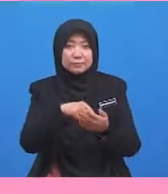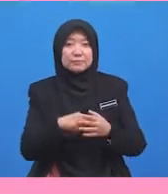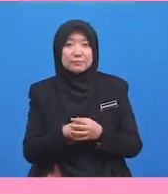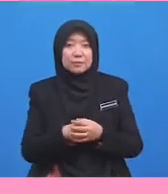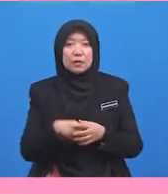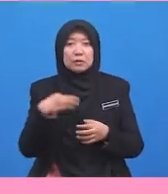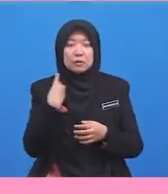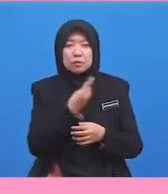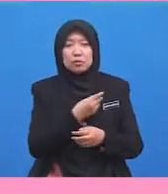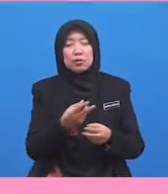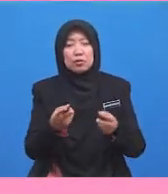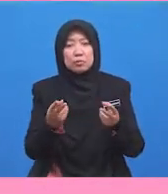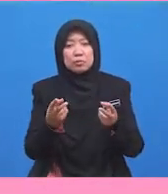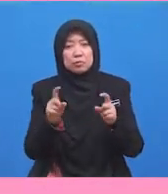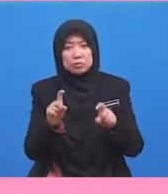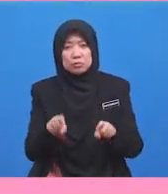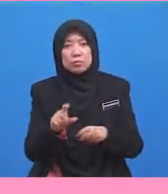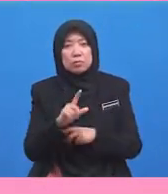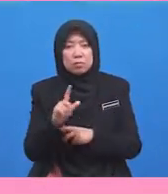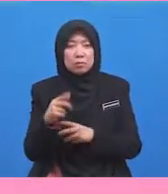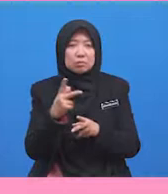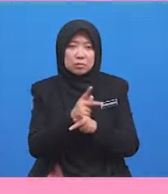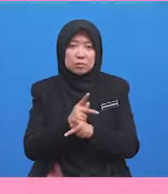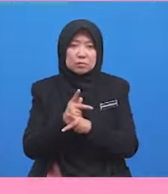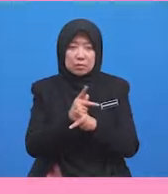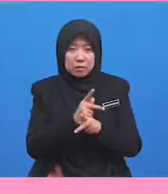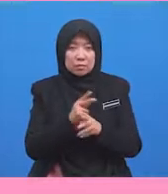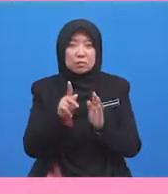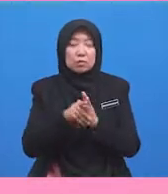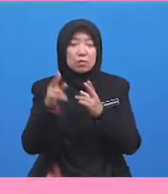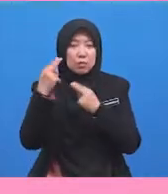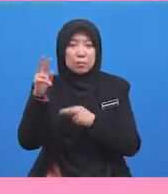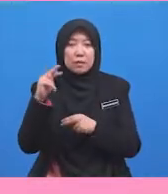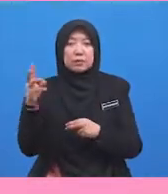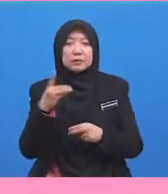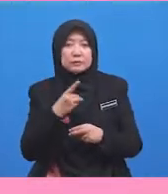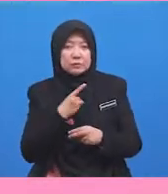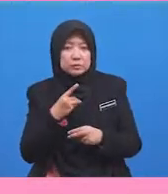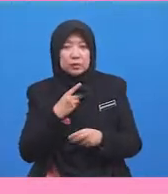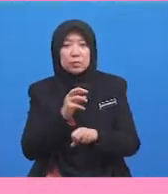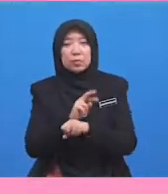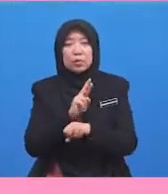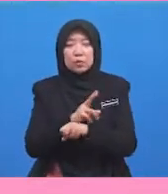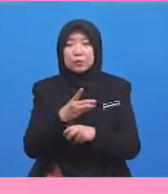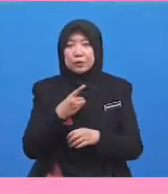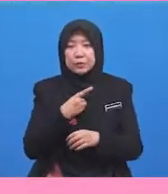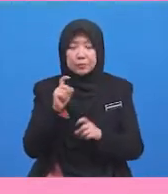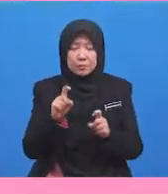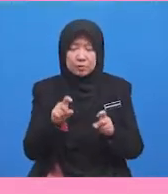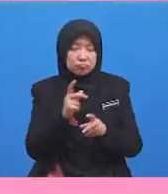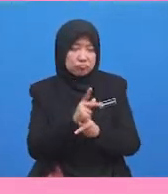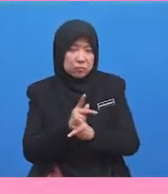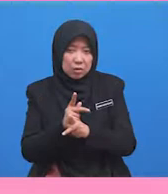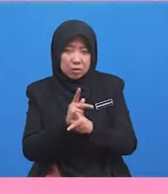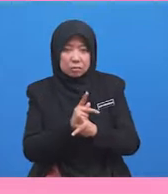kita haruslah senantiasa menjaga kehormatan diri Marwah diri pernah sintese